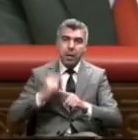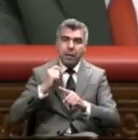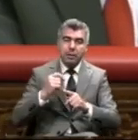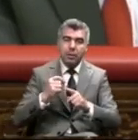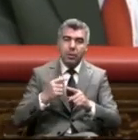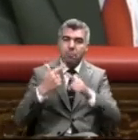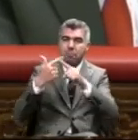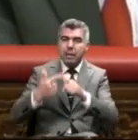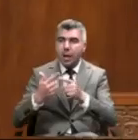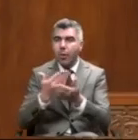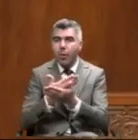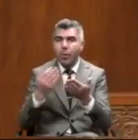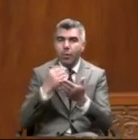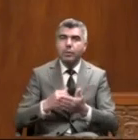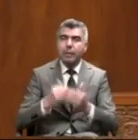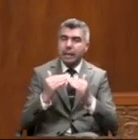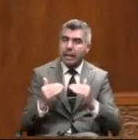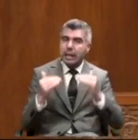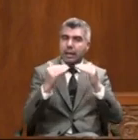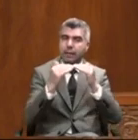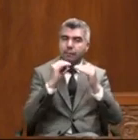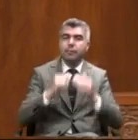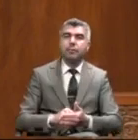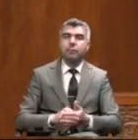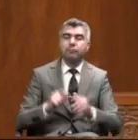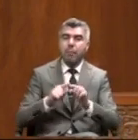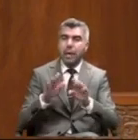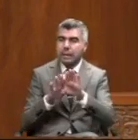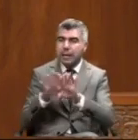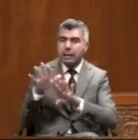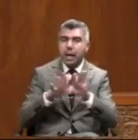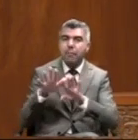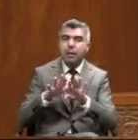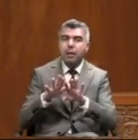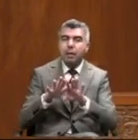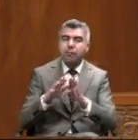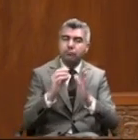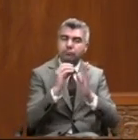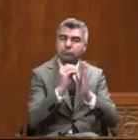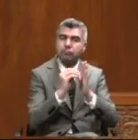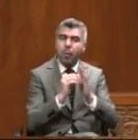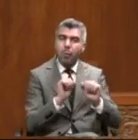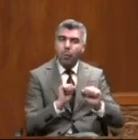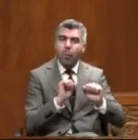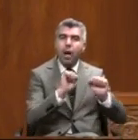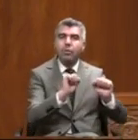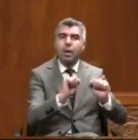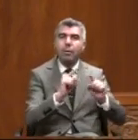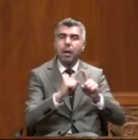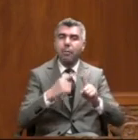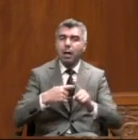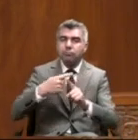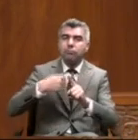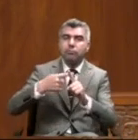والميزانياته بالتوازي مع اتخاذ التدابير الظرفيه لمواجهه ارتفاع اسعار